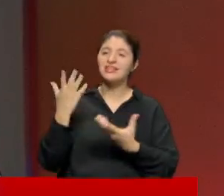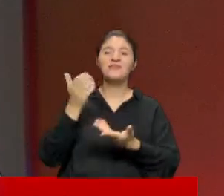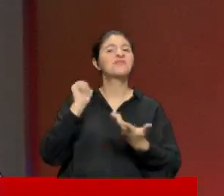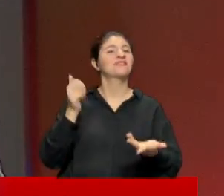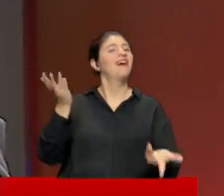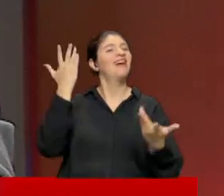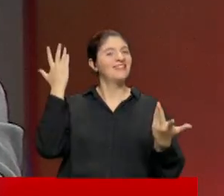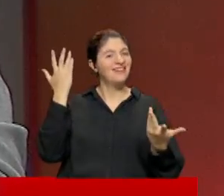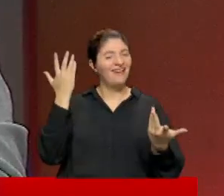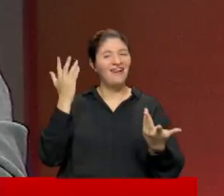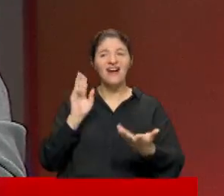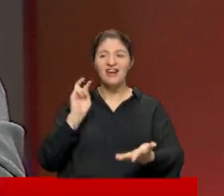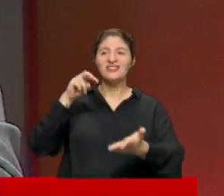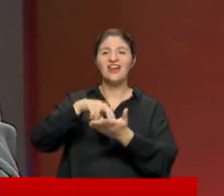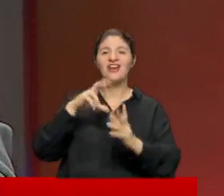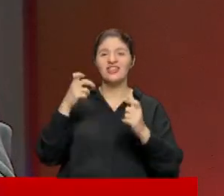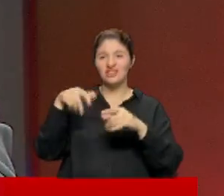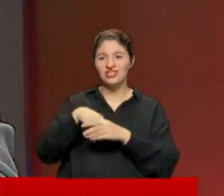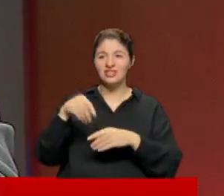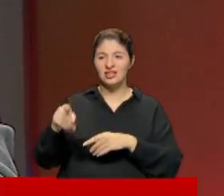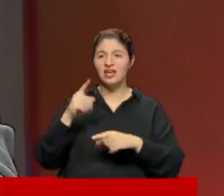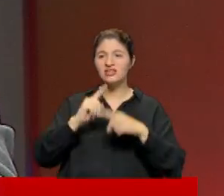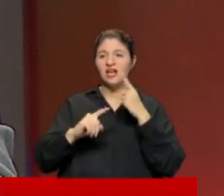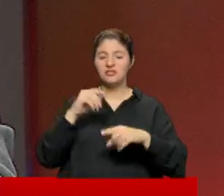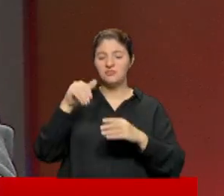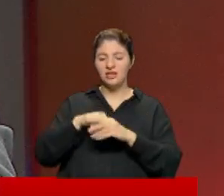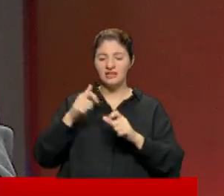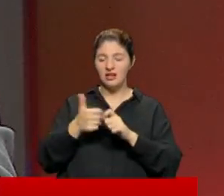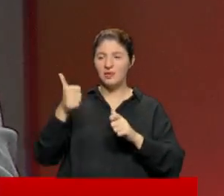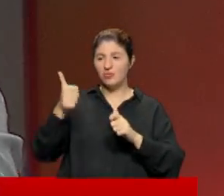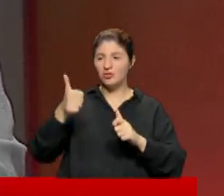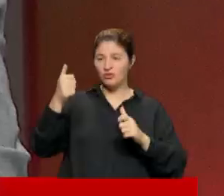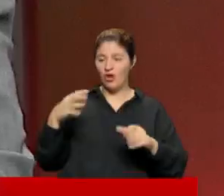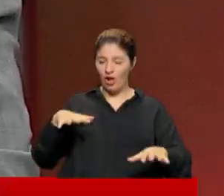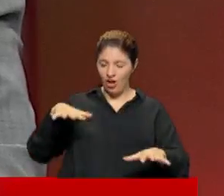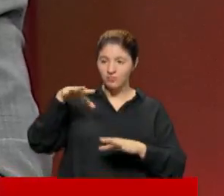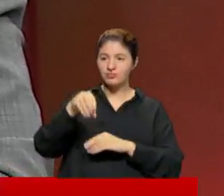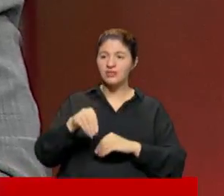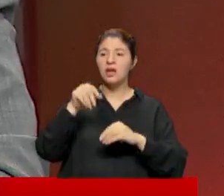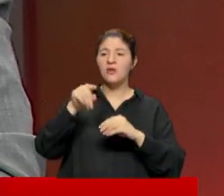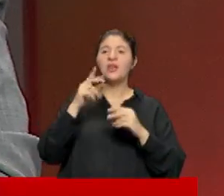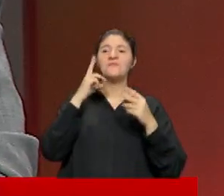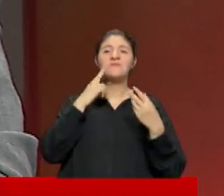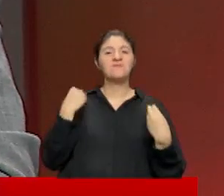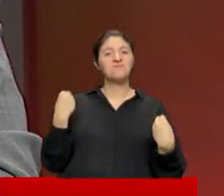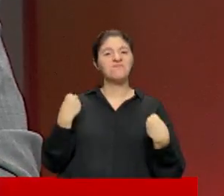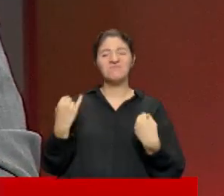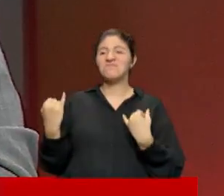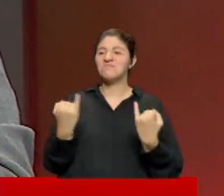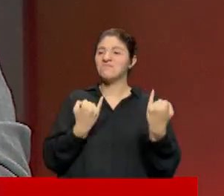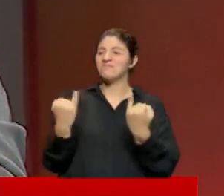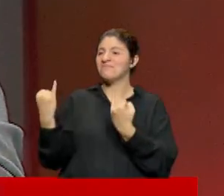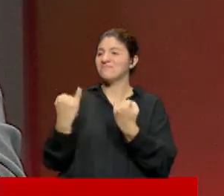günlerdi ya çıkarlardı televizyona siyasi partilerin genel başkanları böylesine Nezaket üslubuyla tartışır